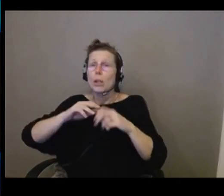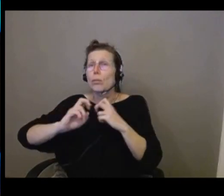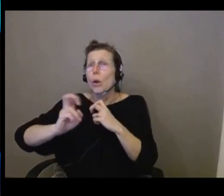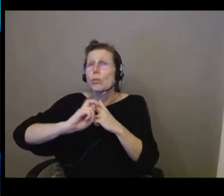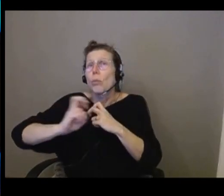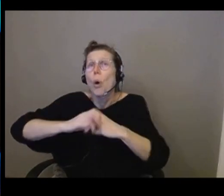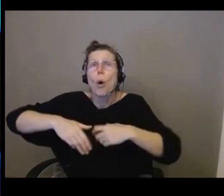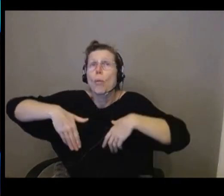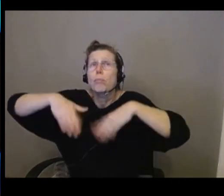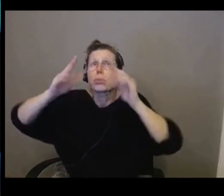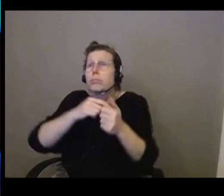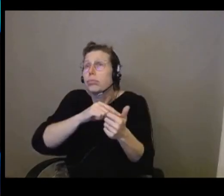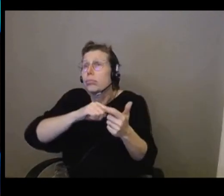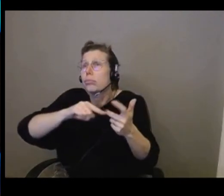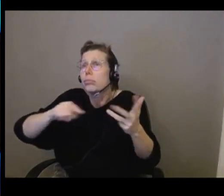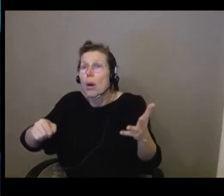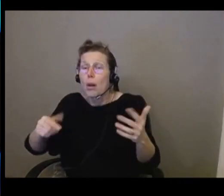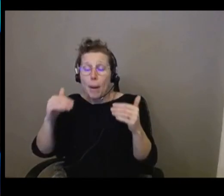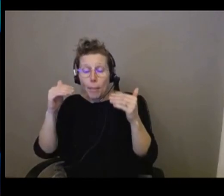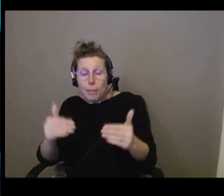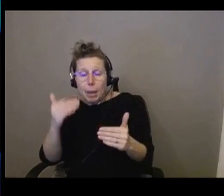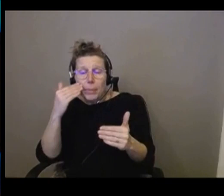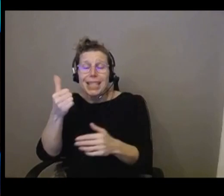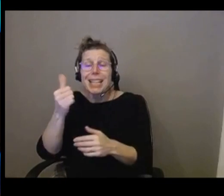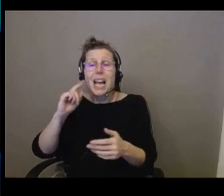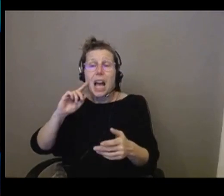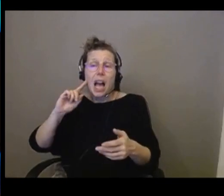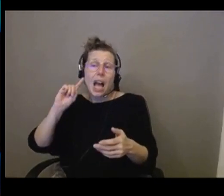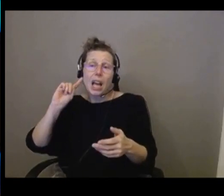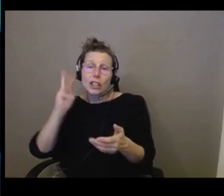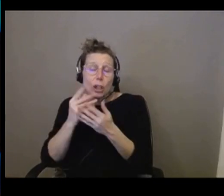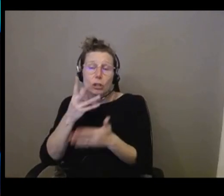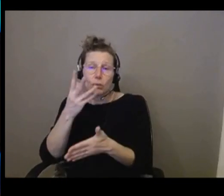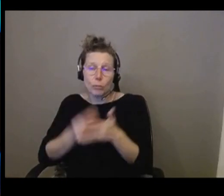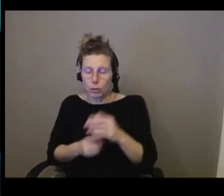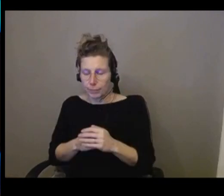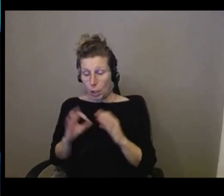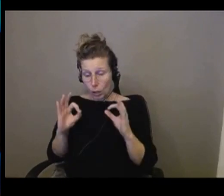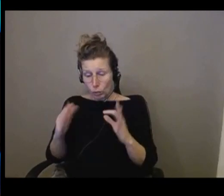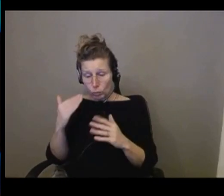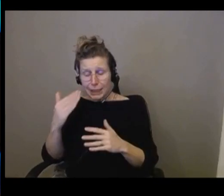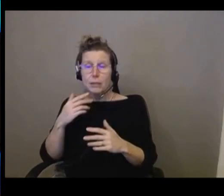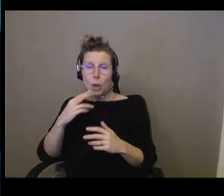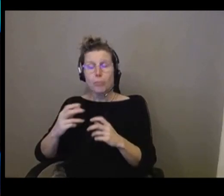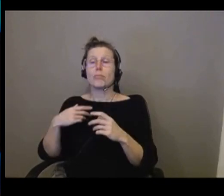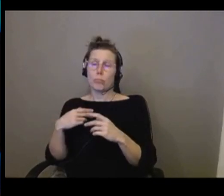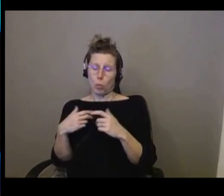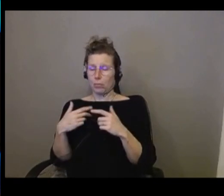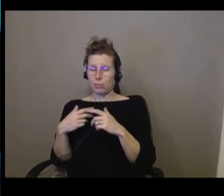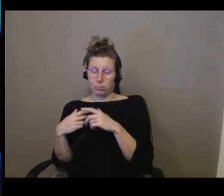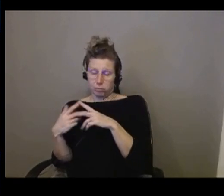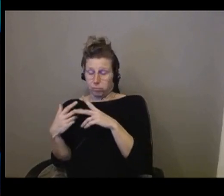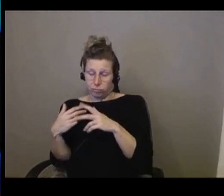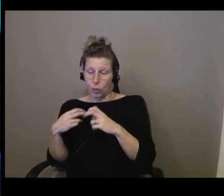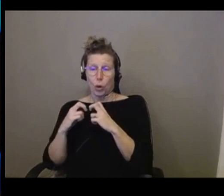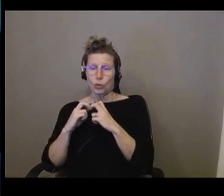sens dont on dispose. Du coup, une fois qu'on s'est transporté, on peut arriver par exemple à l'hôtel. Et dans ce cas-là,